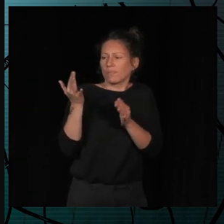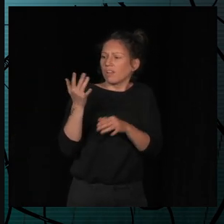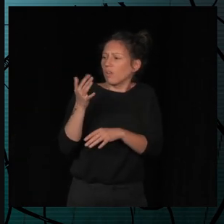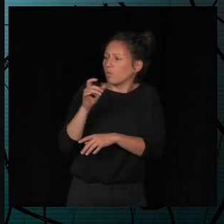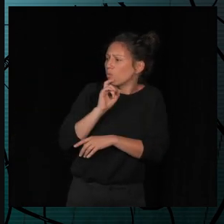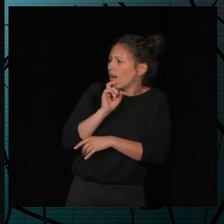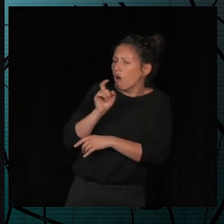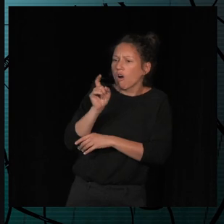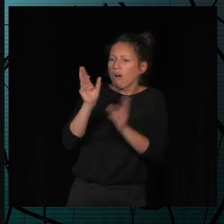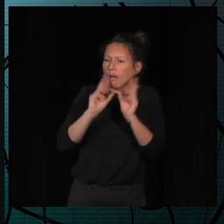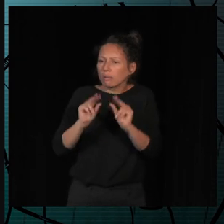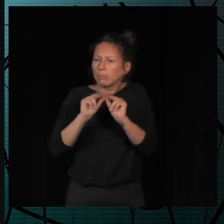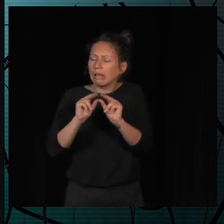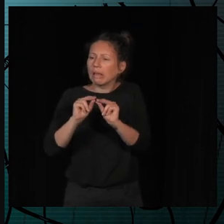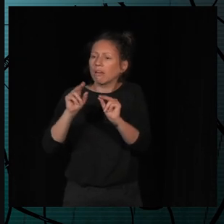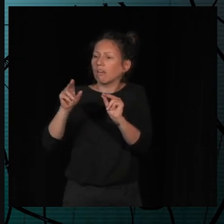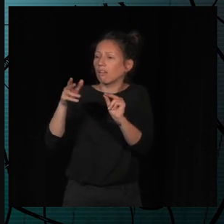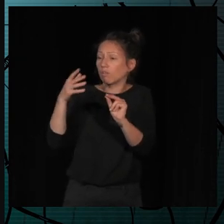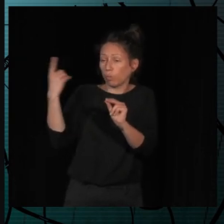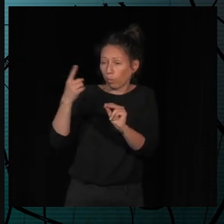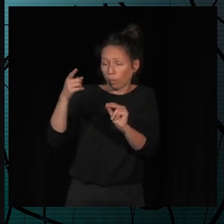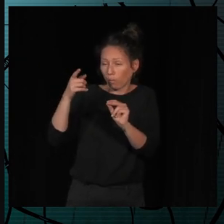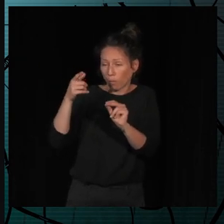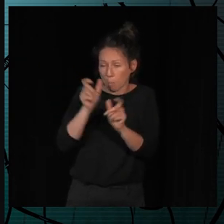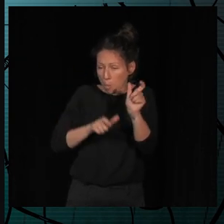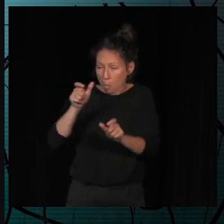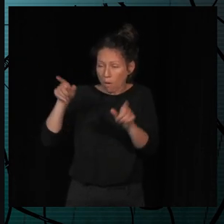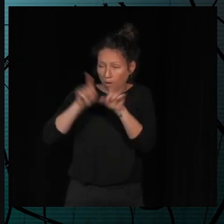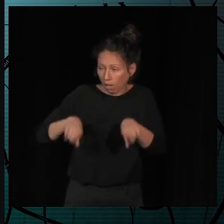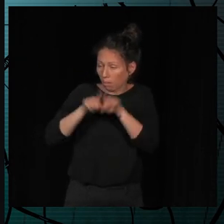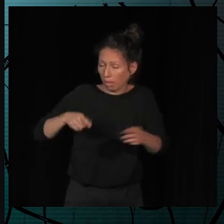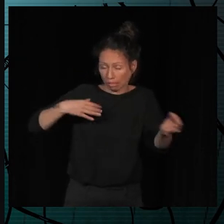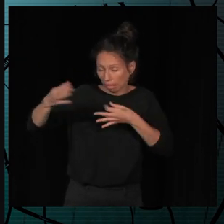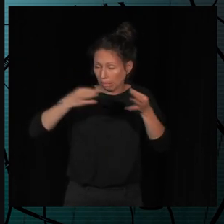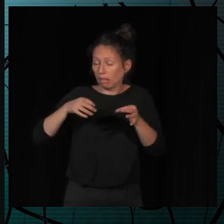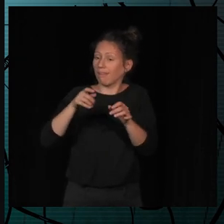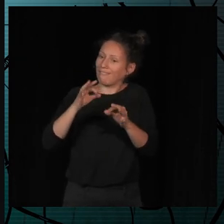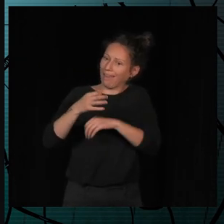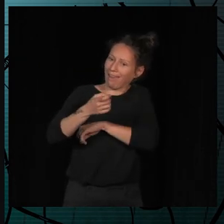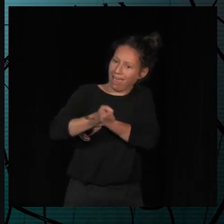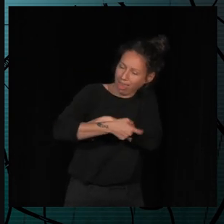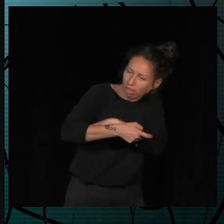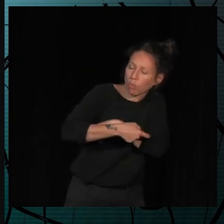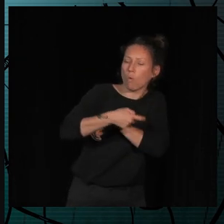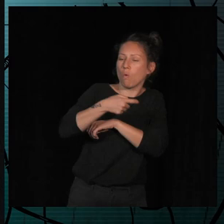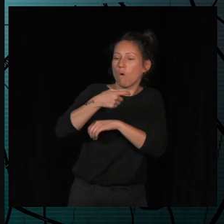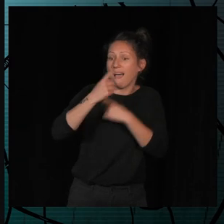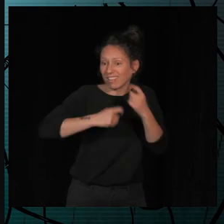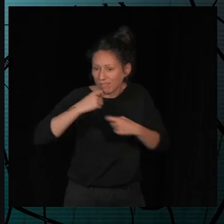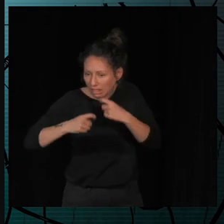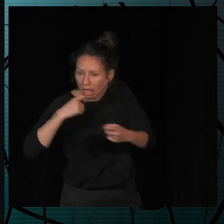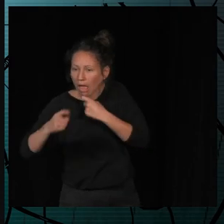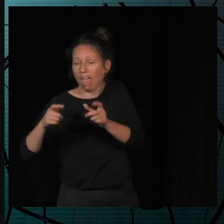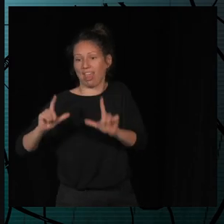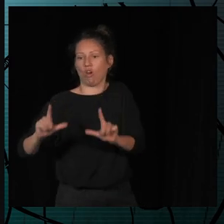les mots clés qu'on entend toujours addiction agressivité écran il y a quand même des effets je parle bien chez les enfants ordinaires qui peuvent